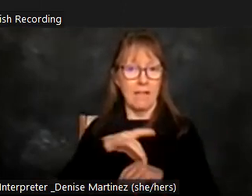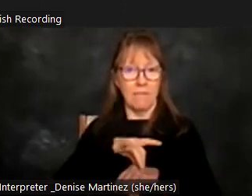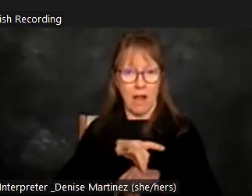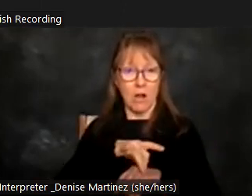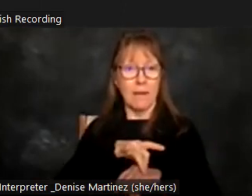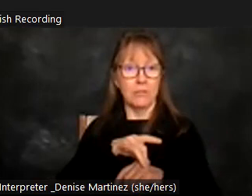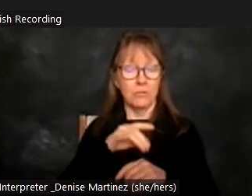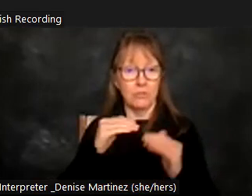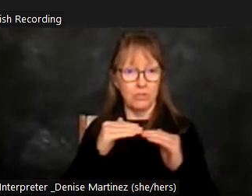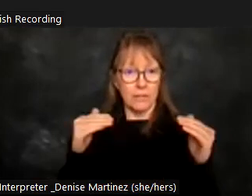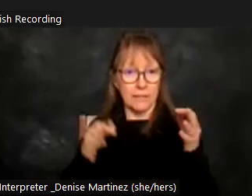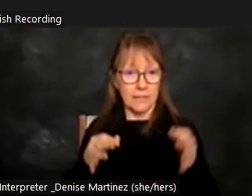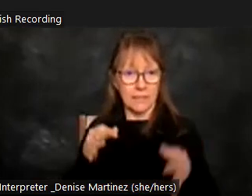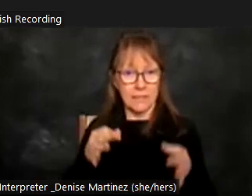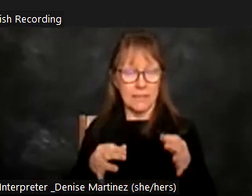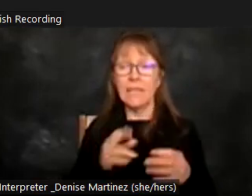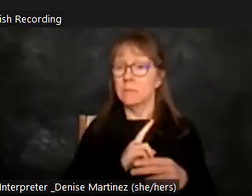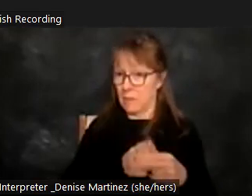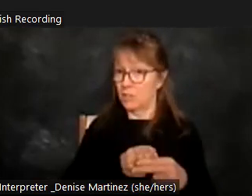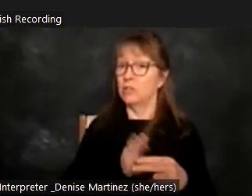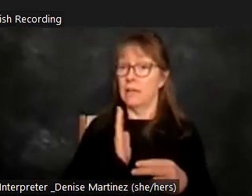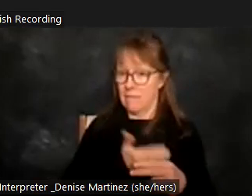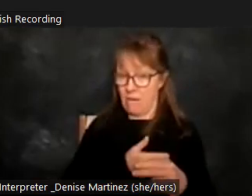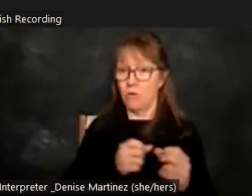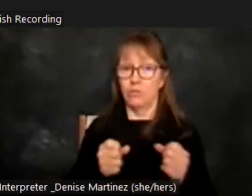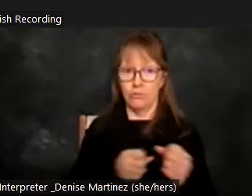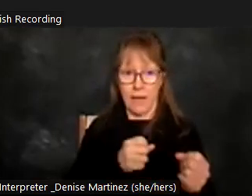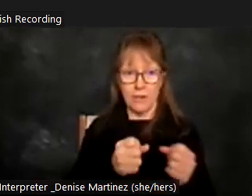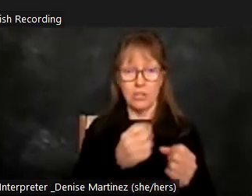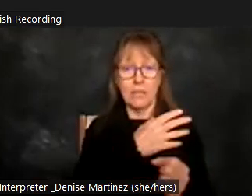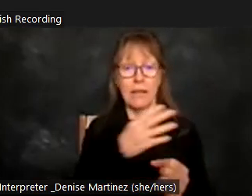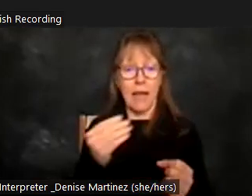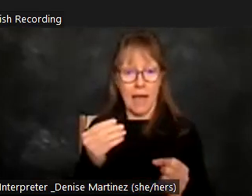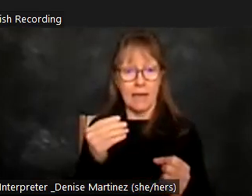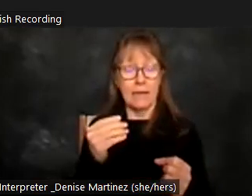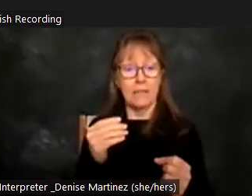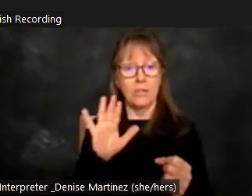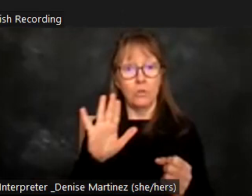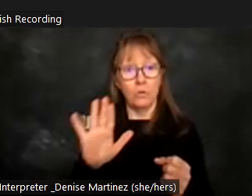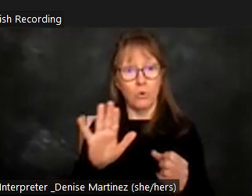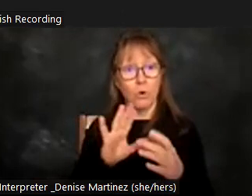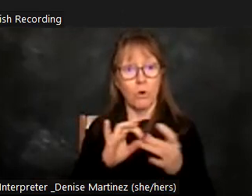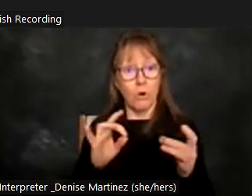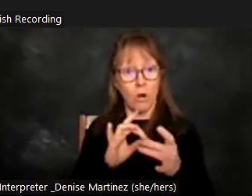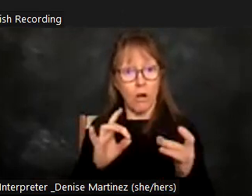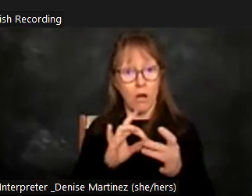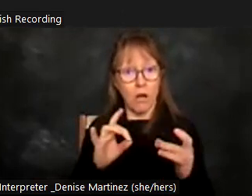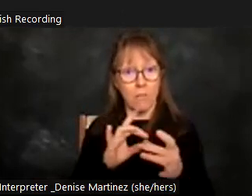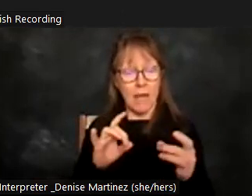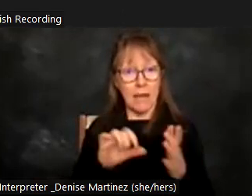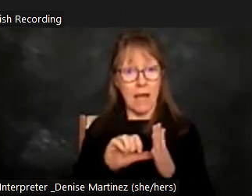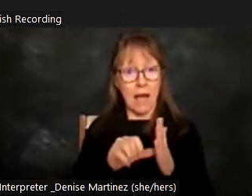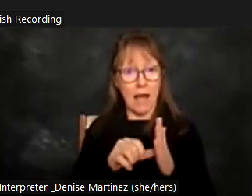dans la stratégie avec, in vous this mentionné strategy. agence And ça, it sounds like your comment is vous highlighting, pensez is that que enough? vous